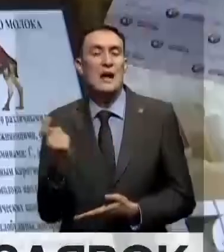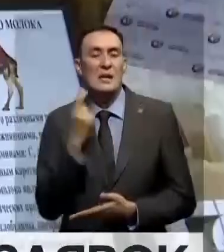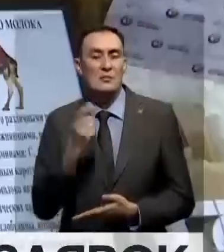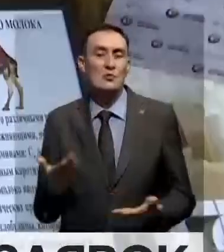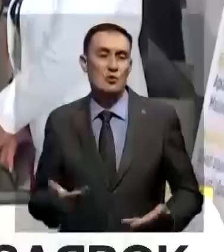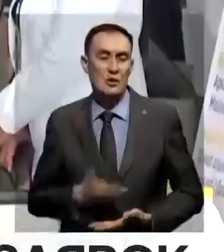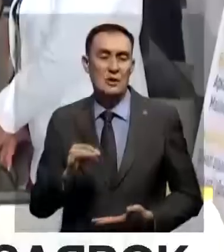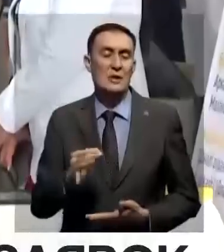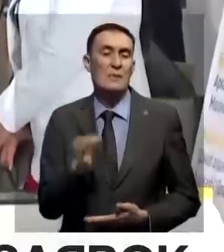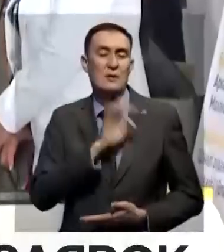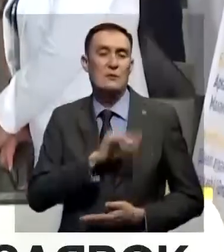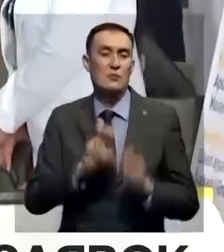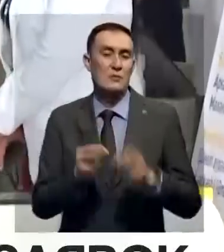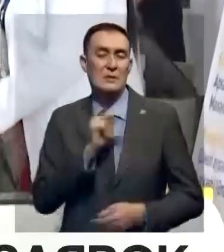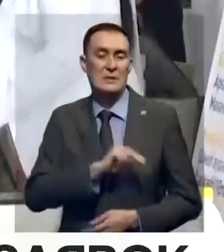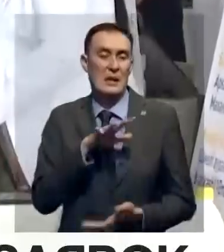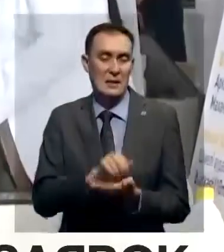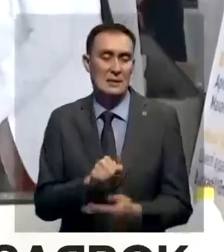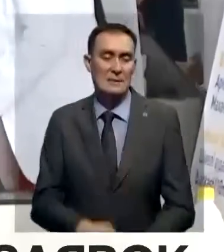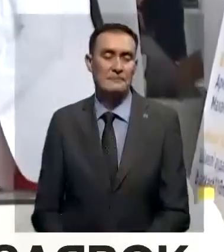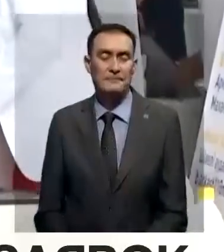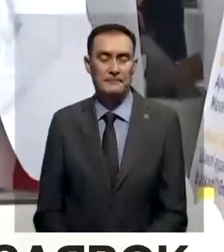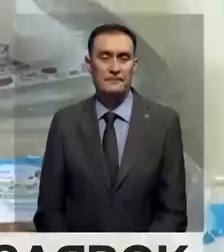социально-экономическую жизнь и продуктивную занятость.